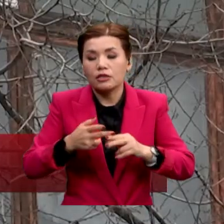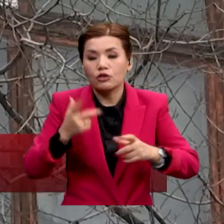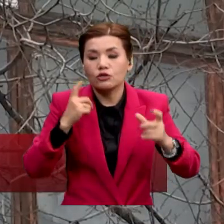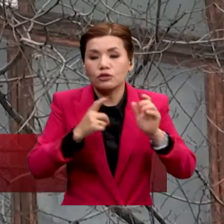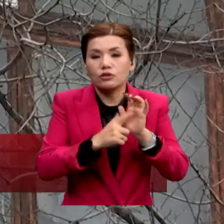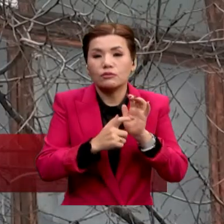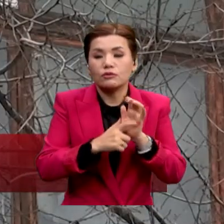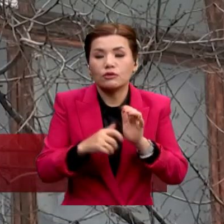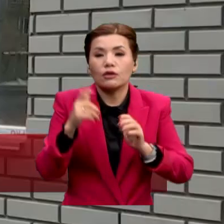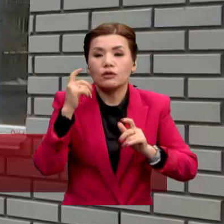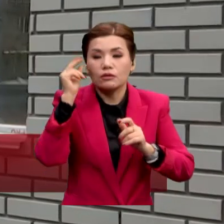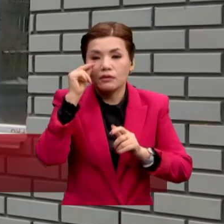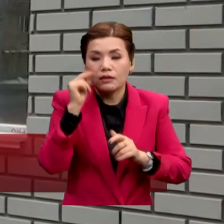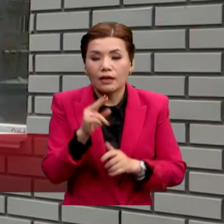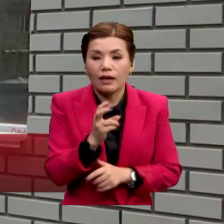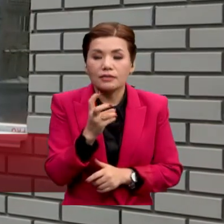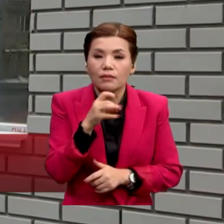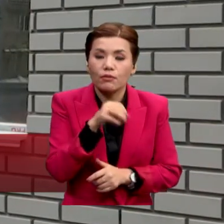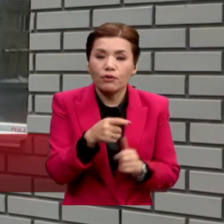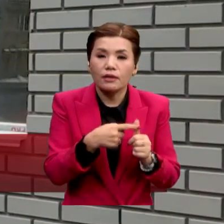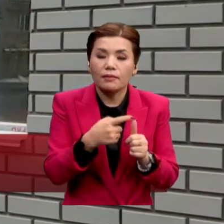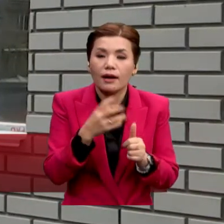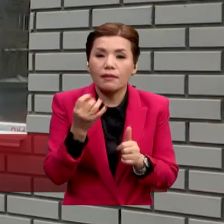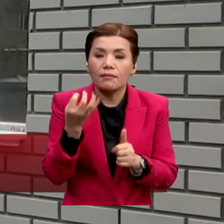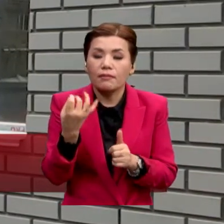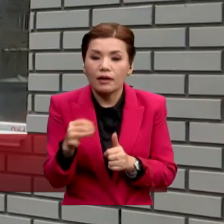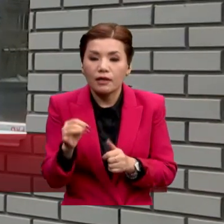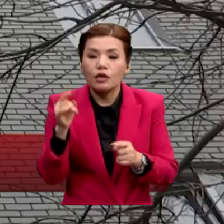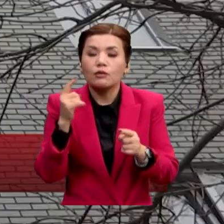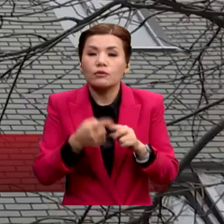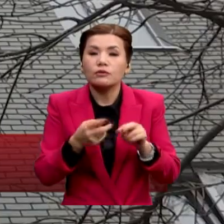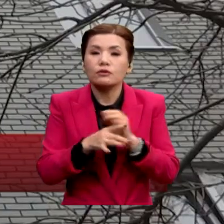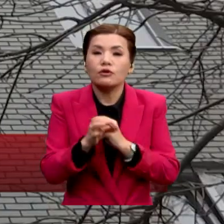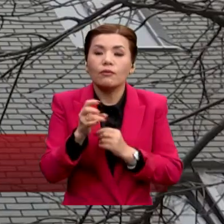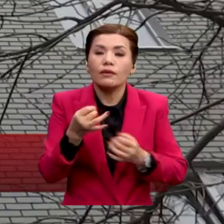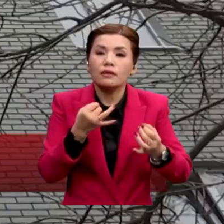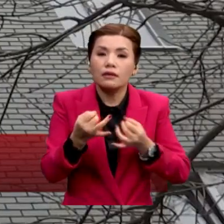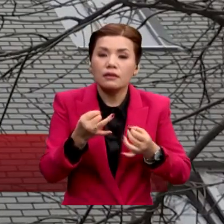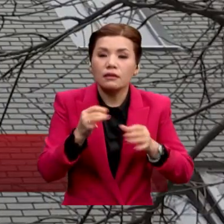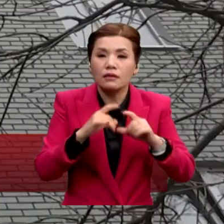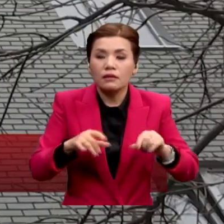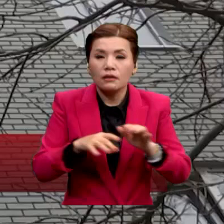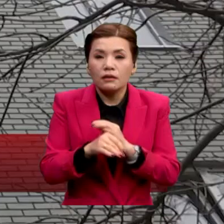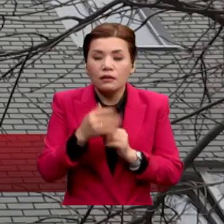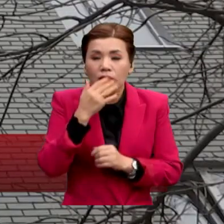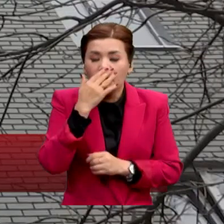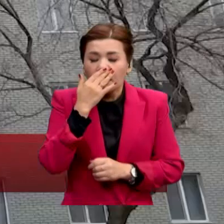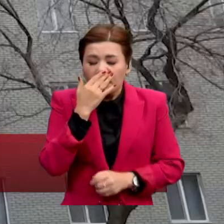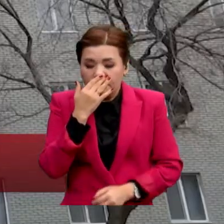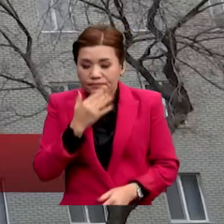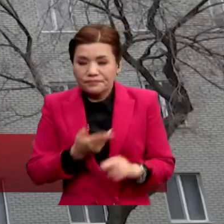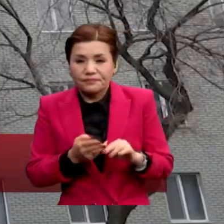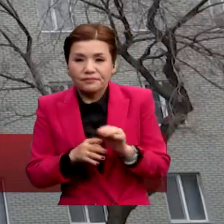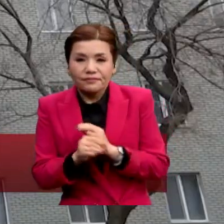еще 700 студентов из КЗНПУ имени Абая. Кроме этого, ведутся переговоры с другими учебными заведениями. По словам